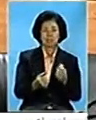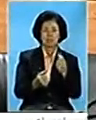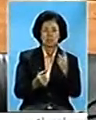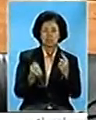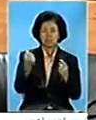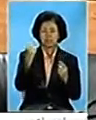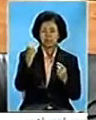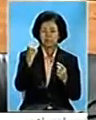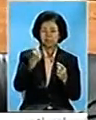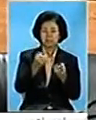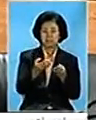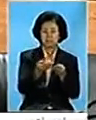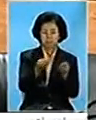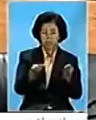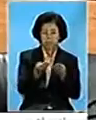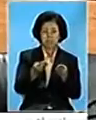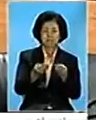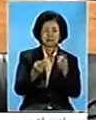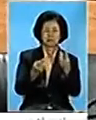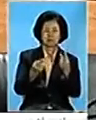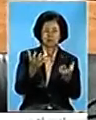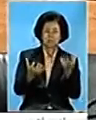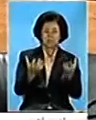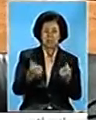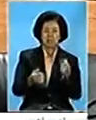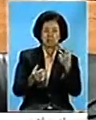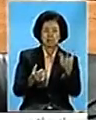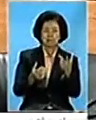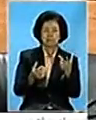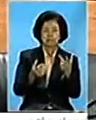จบริหาร2อำนาจตุลาการและอำนาจนิติบัญญัติ